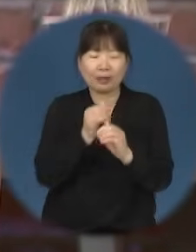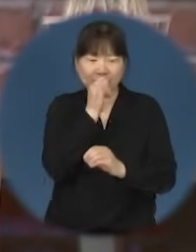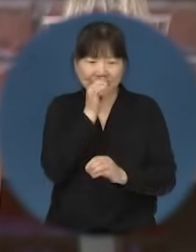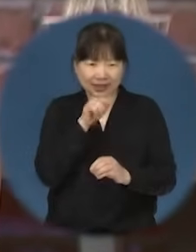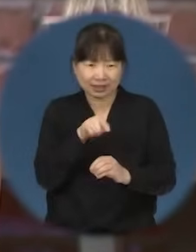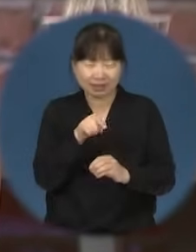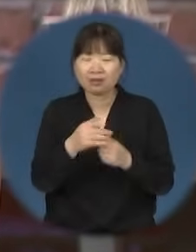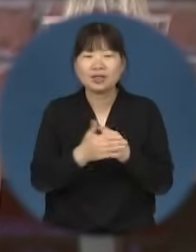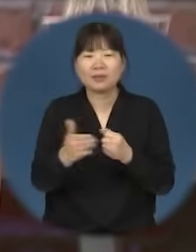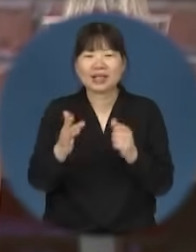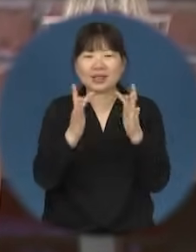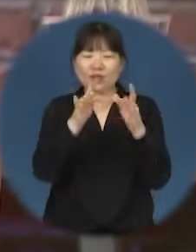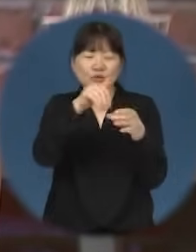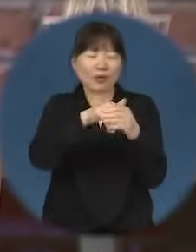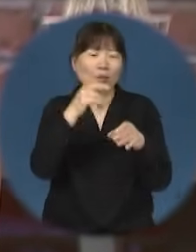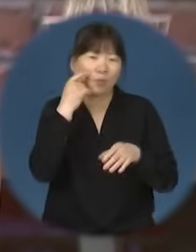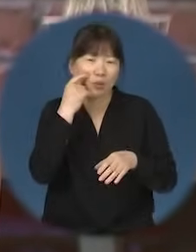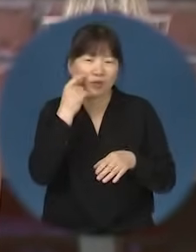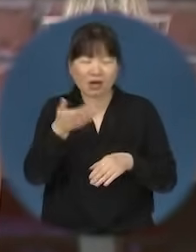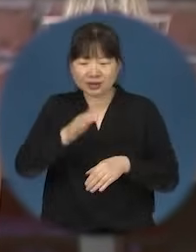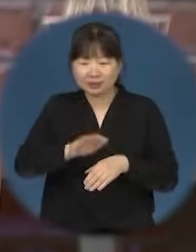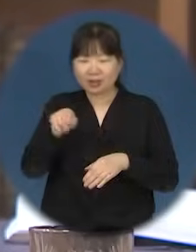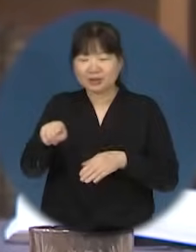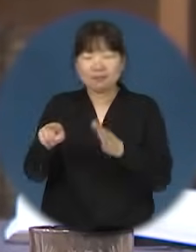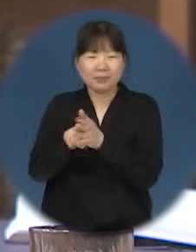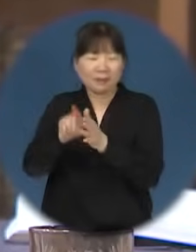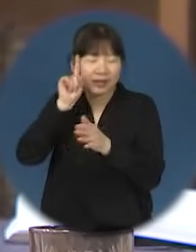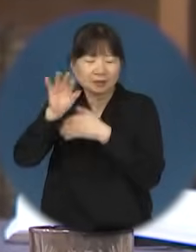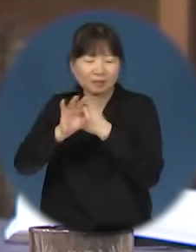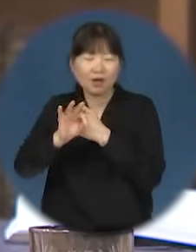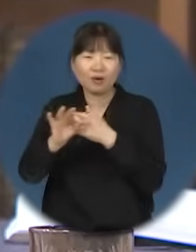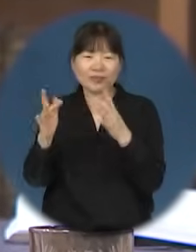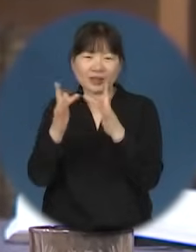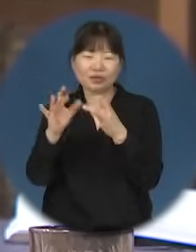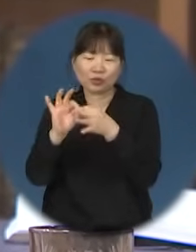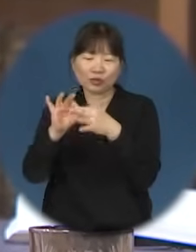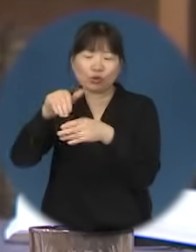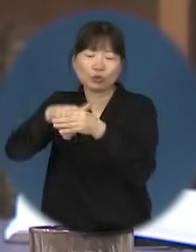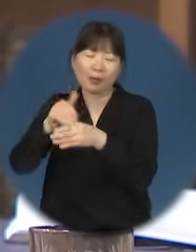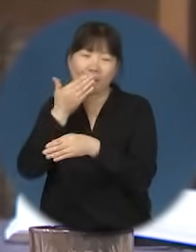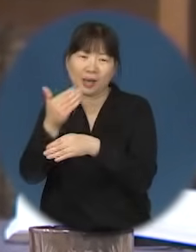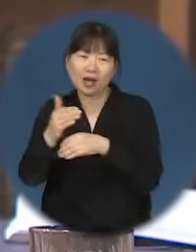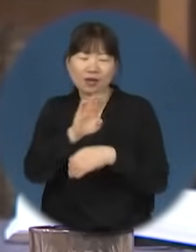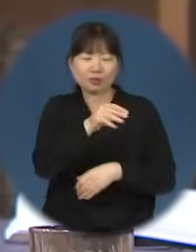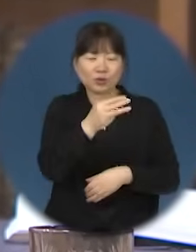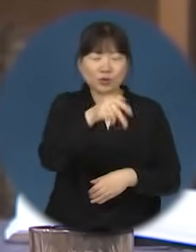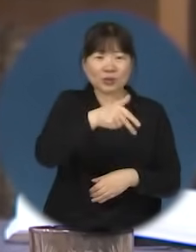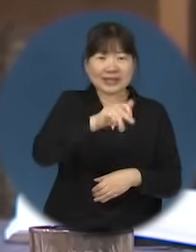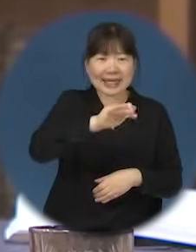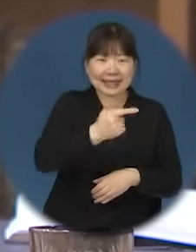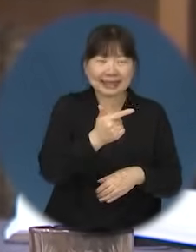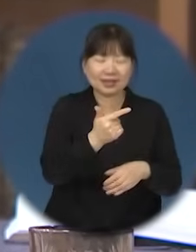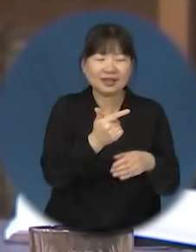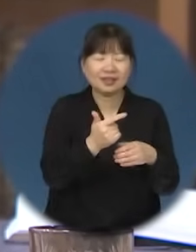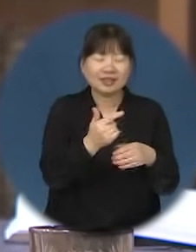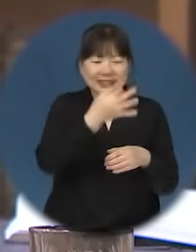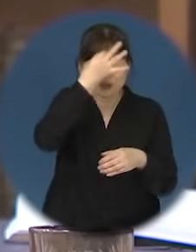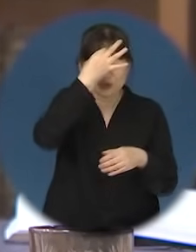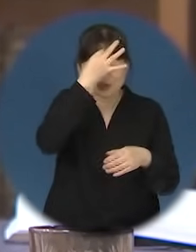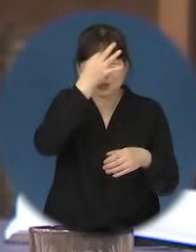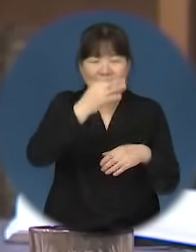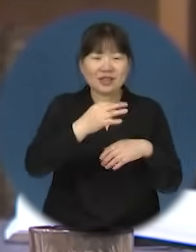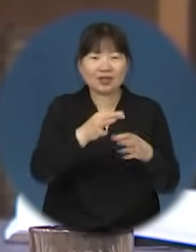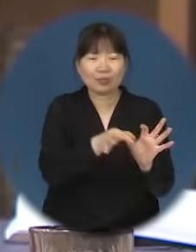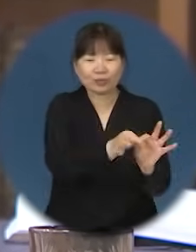있다 그러면 우리가 쉽게 모바일 투표할 수 있는 거거든요. 블록체인 기술을 전면화시키면 모바일 투표도 가능해질 수